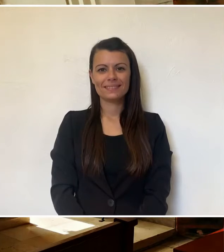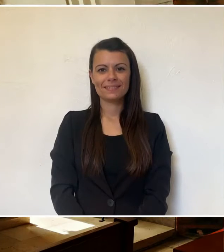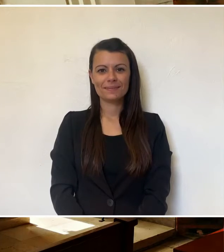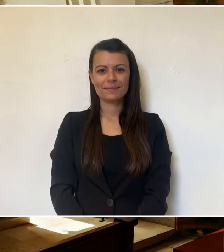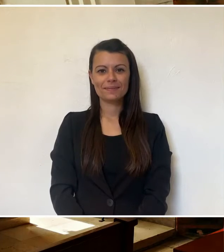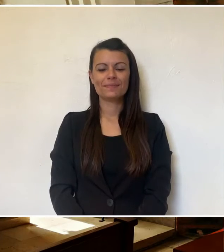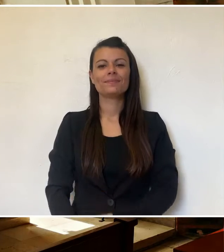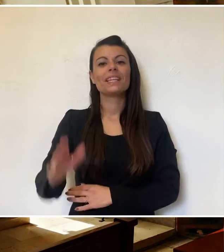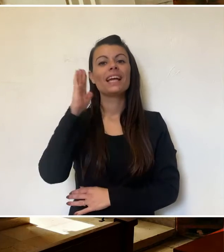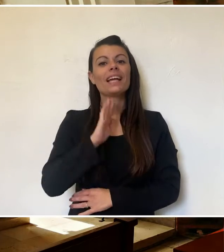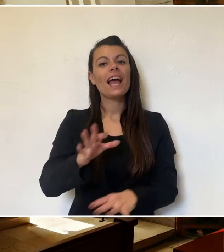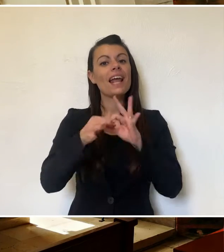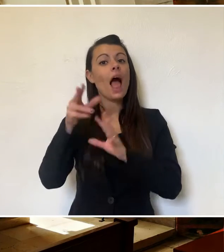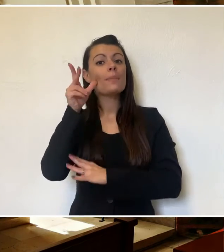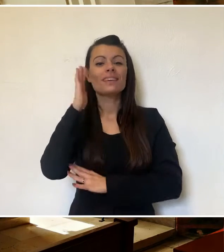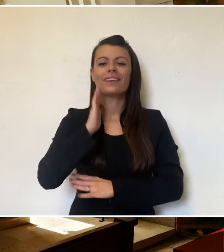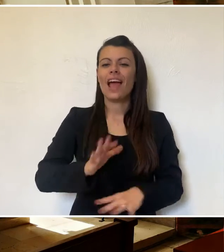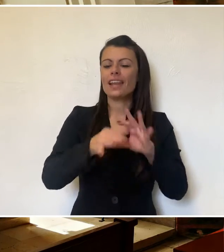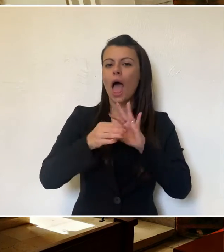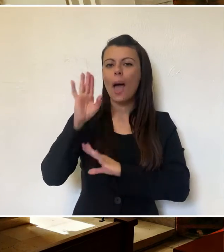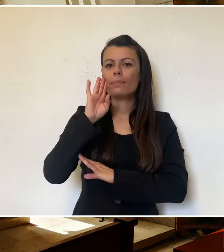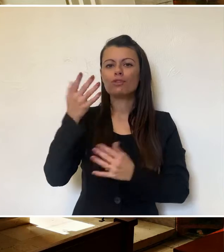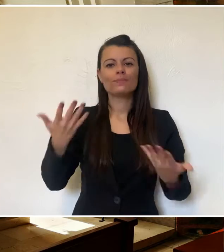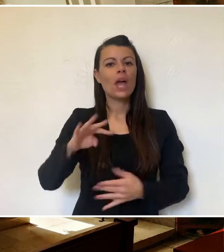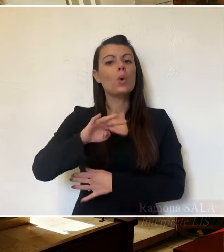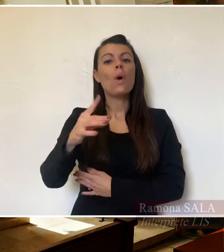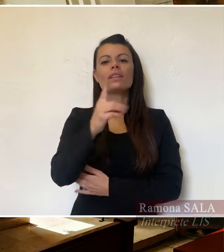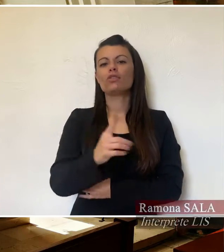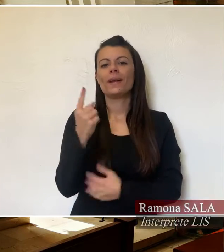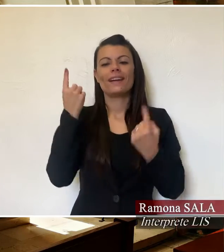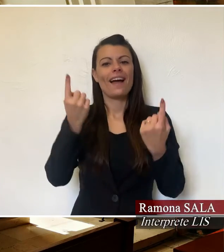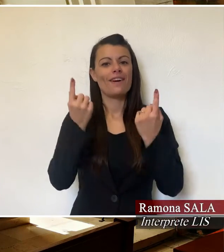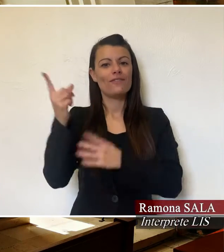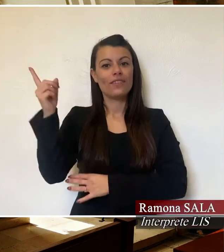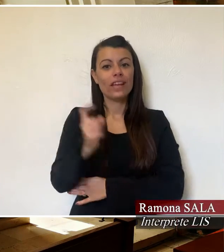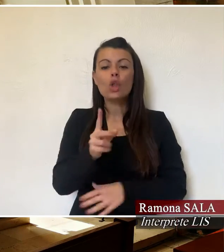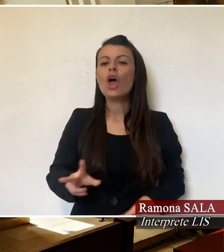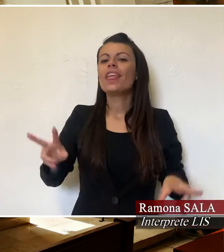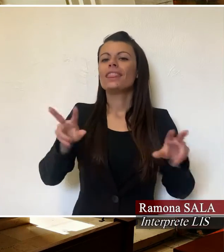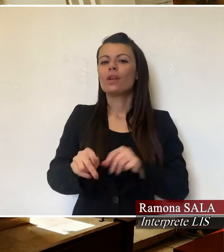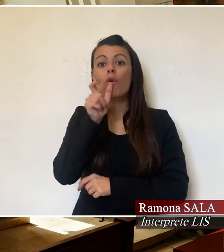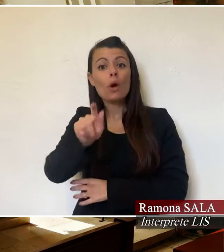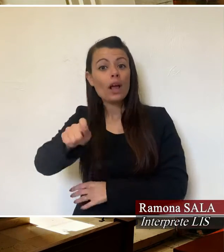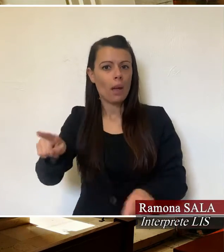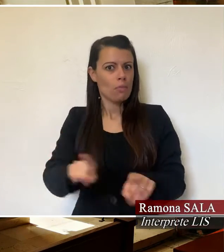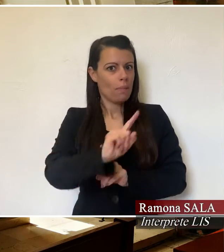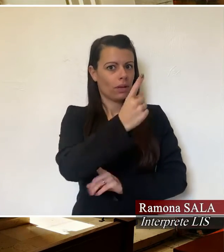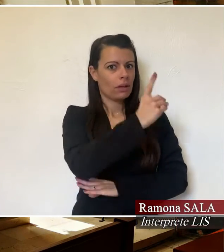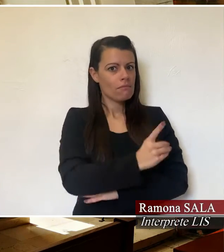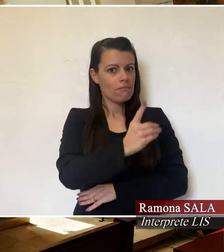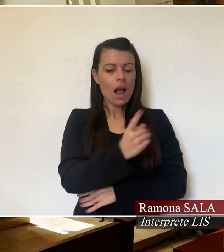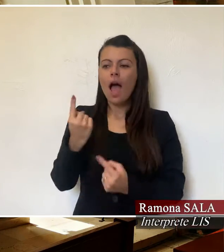Cari amiche e cari amici, eccoci alla quarta domenica di Avvento e di nuovo la parola chiave, come nella prima, è attesa.